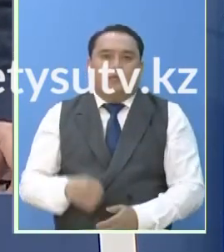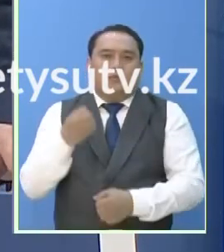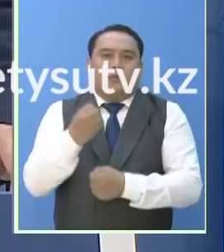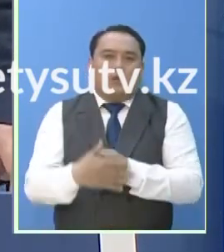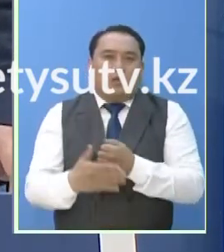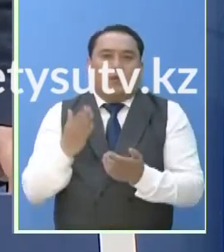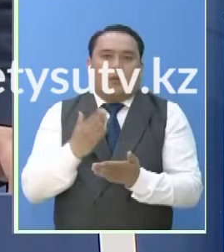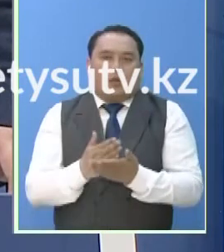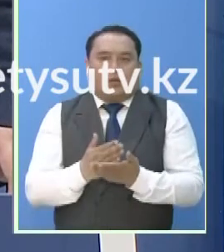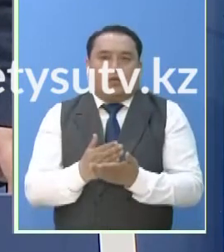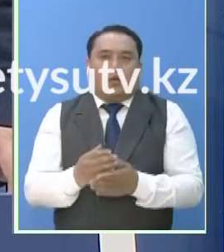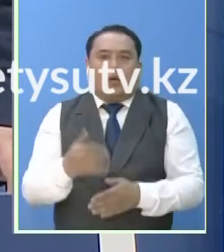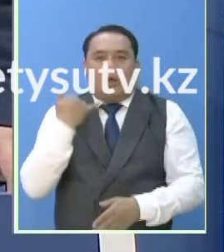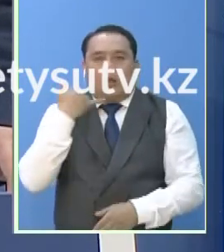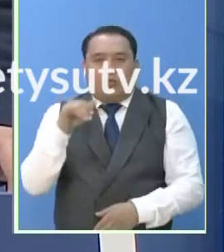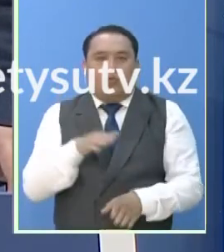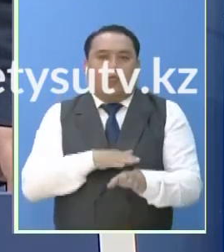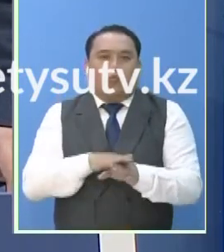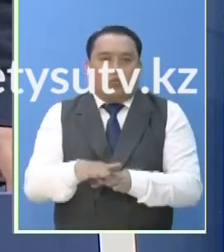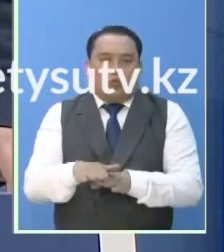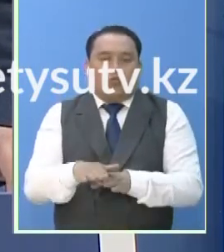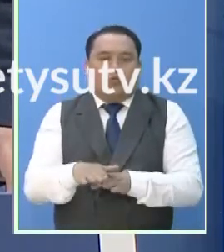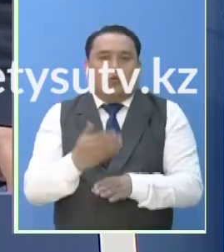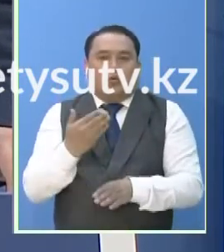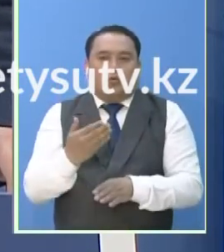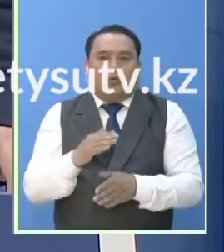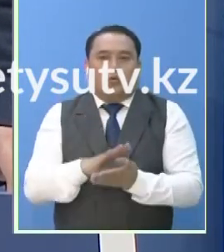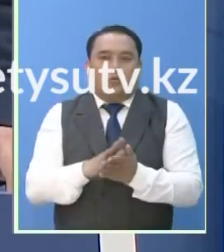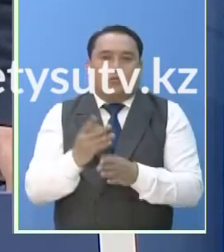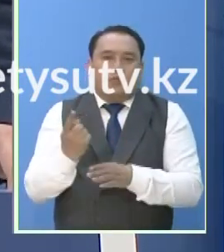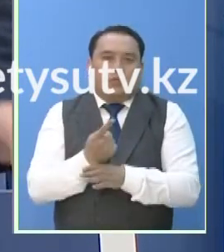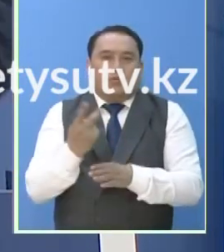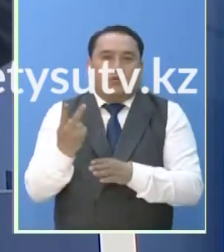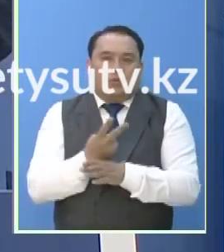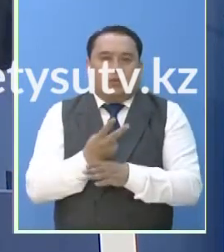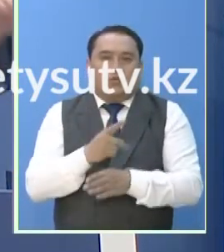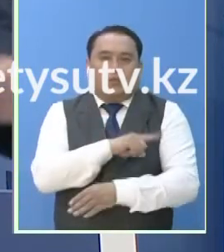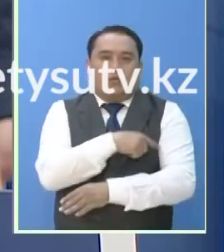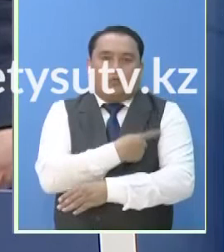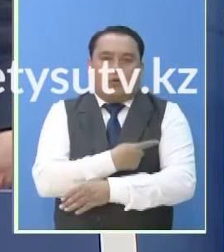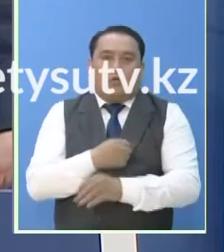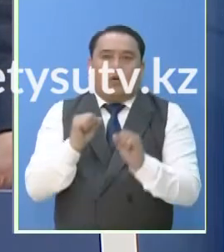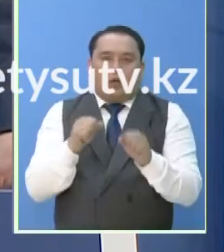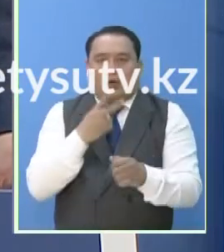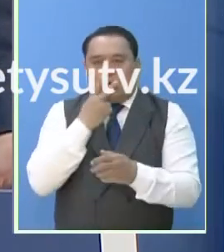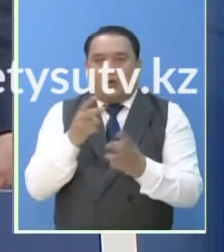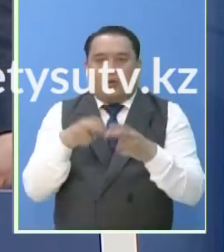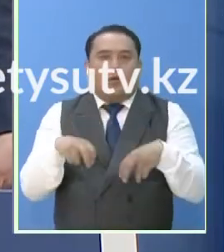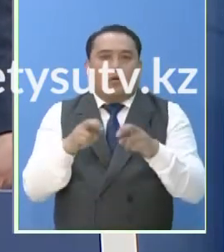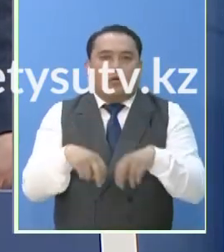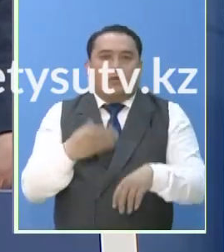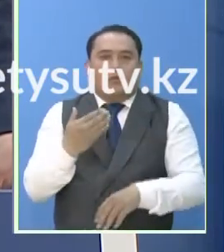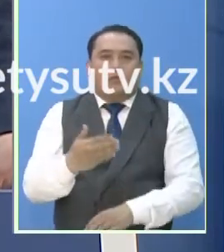бар, соларға хабарласса полностью негізі олардың бәрі жаңа бірінші мен екінші жаңа емханаға қарайды жалпы анау жаңа Нұравицено